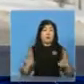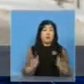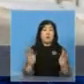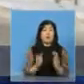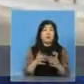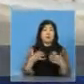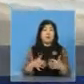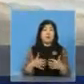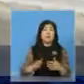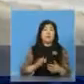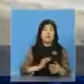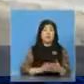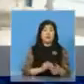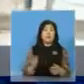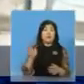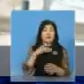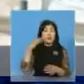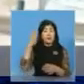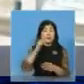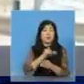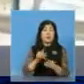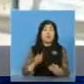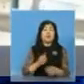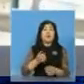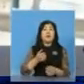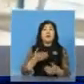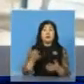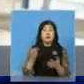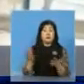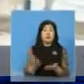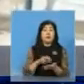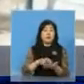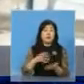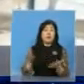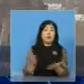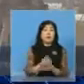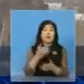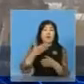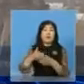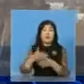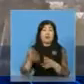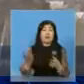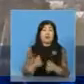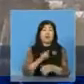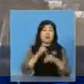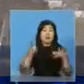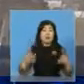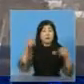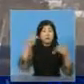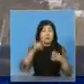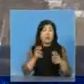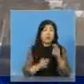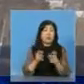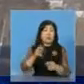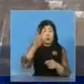средним бизнесом. Люди тут полны идей. Они смело берут гранты на развитие предпринимательства, разводят племенное поголовье, крупного рогатого скота, дойных коз и овец,